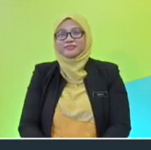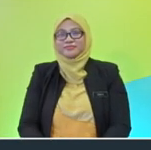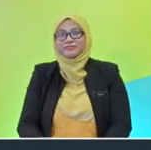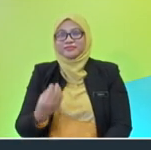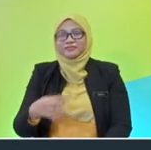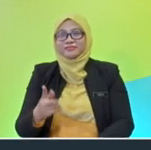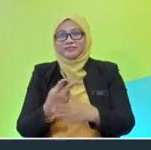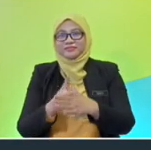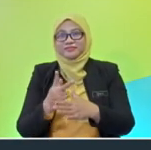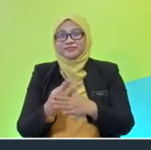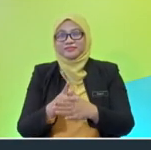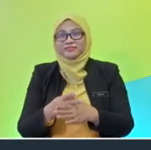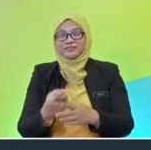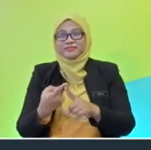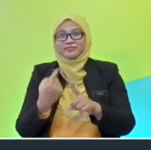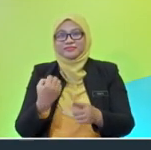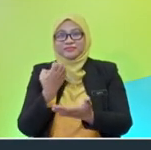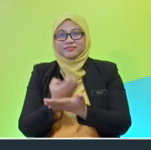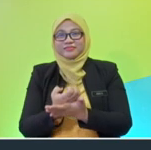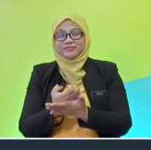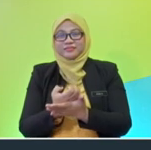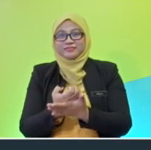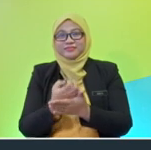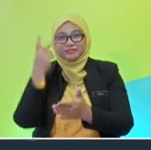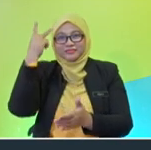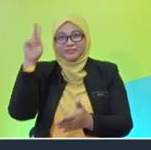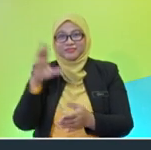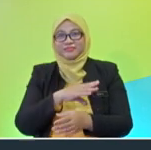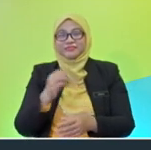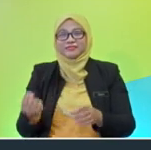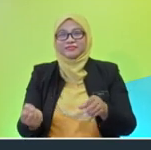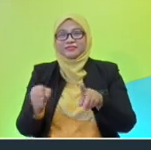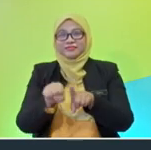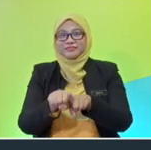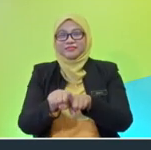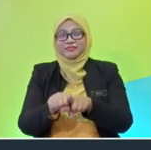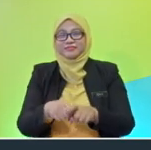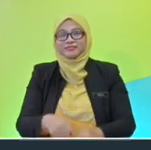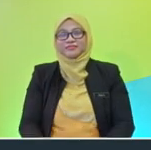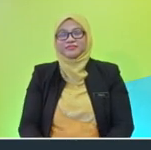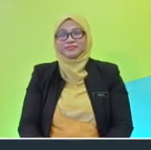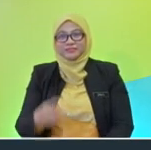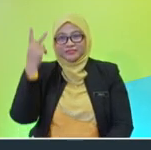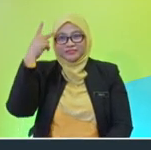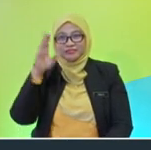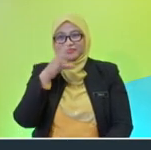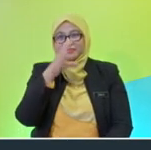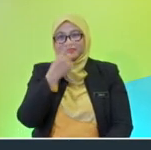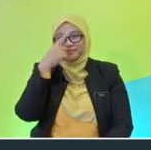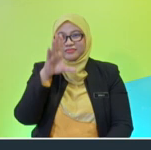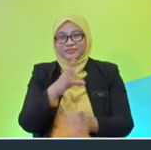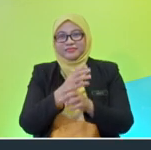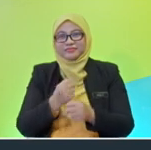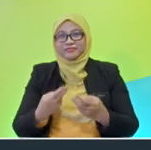aspek ekonomi politik dan juga sosial yang mana dari aspek politik ini kebiasaannya adalah untuk mendapat telepon Daripada